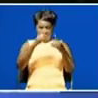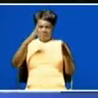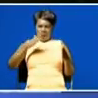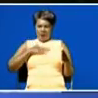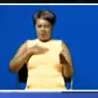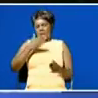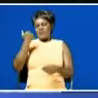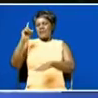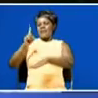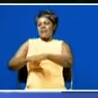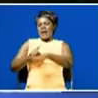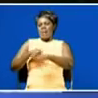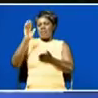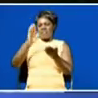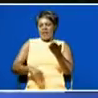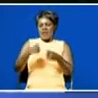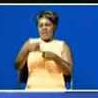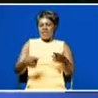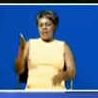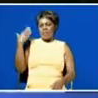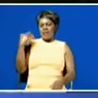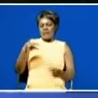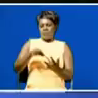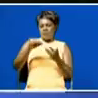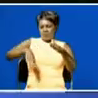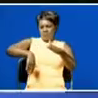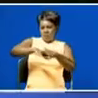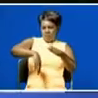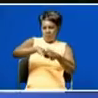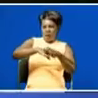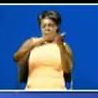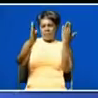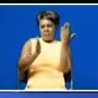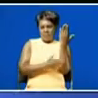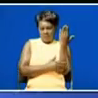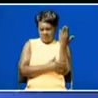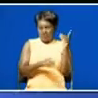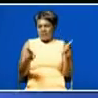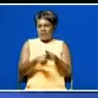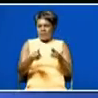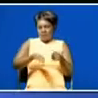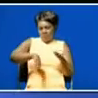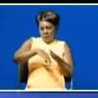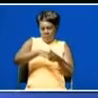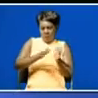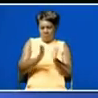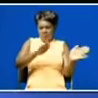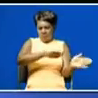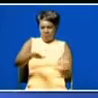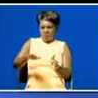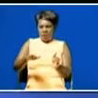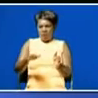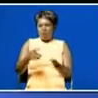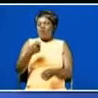have a better season than last season, especially kwa league because we're on a very bad run. Kando na ligi kuu nchini, Gor Mahia wanajiandaa